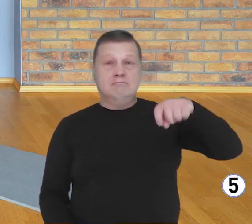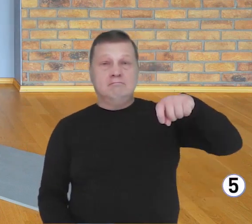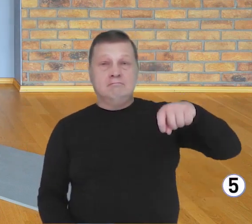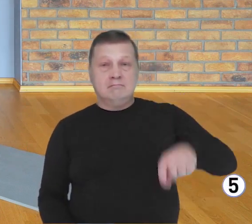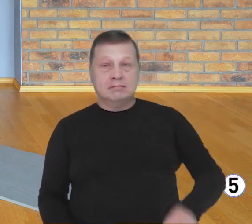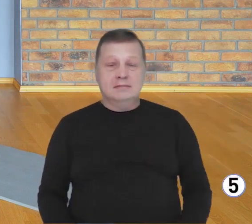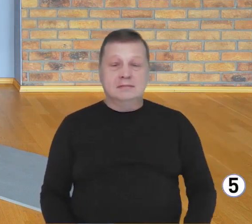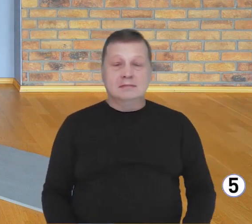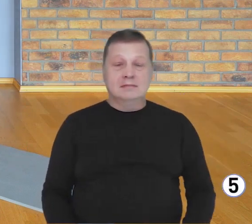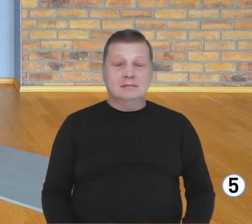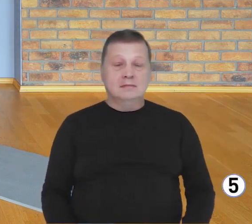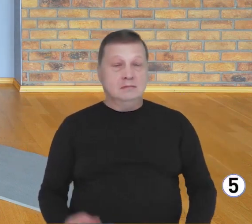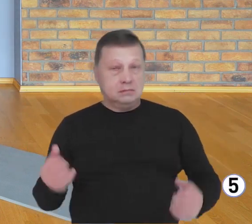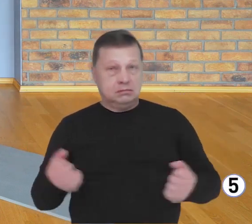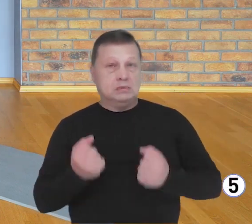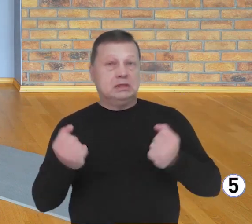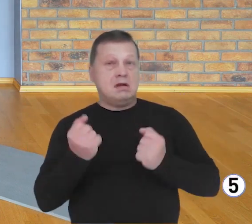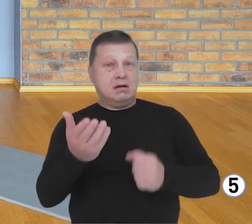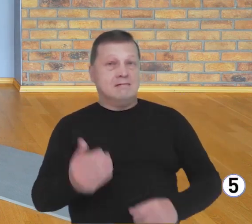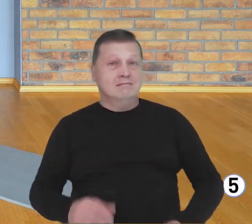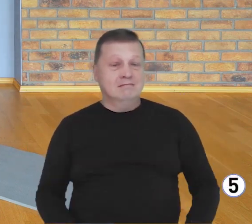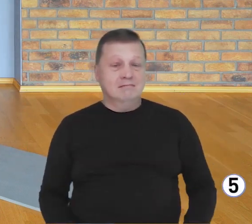lewą. Staraj się to